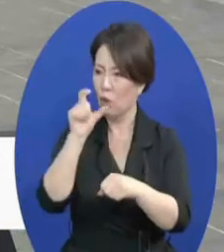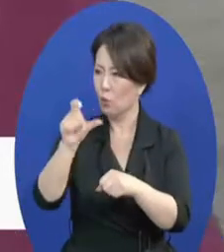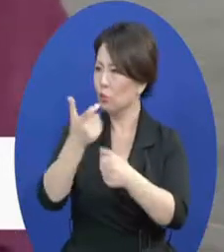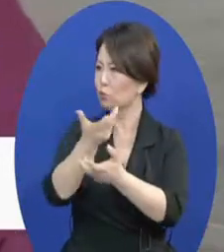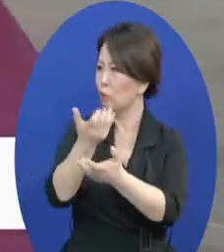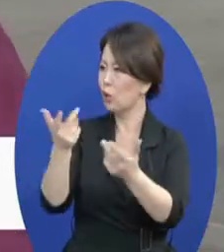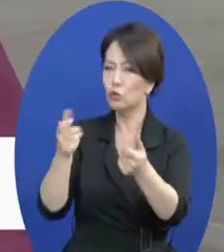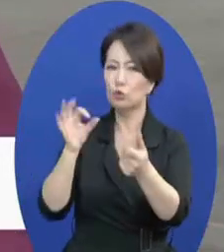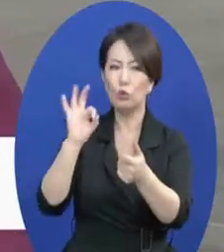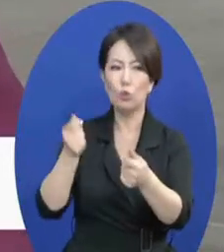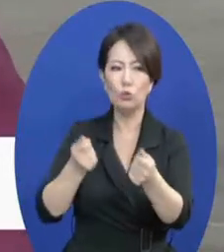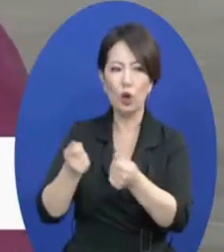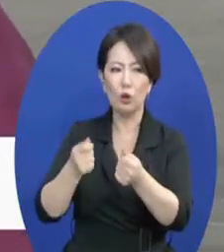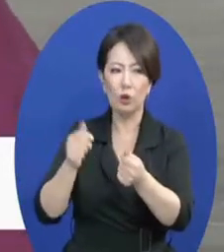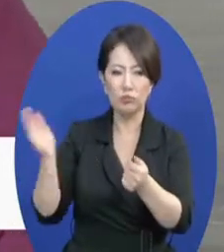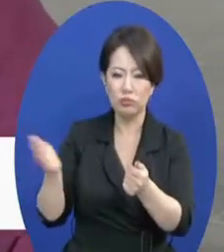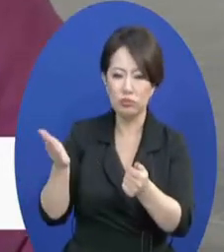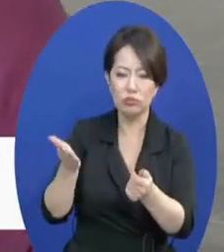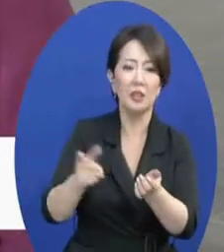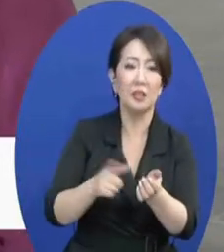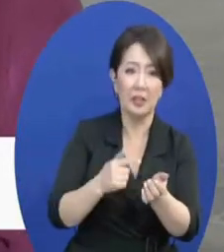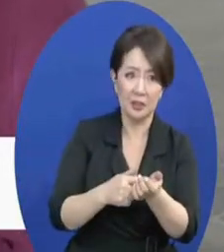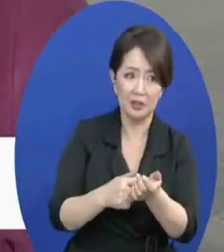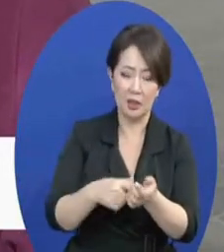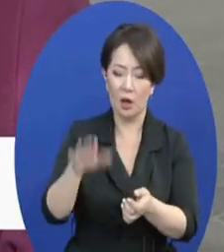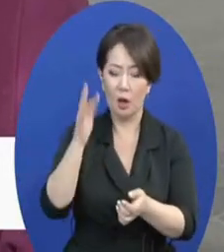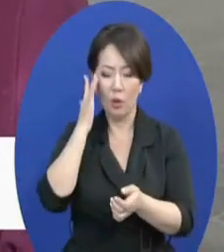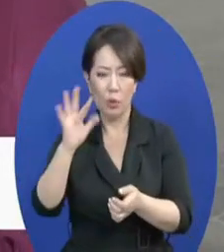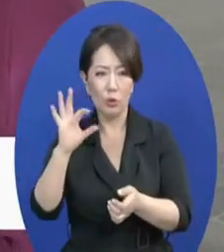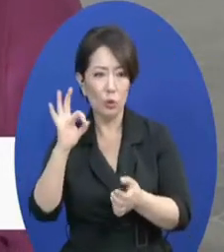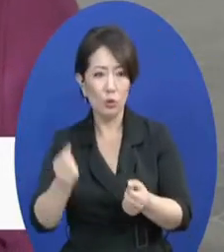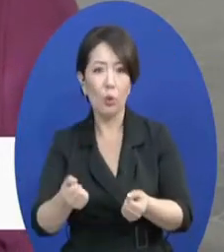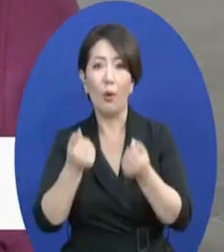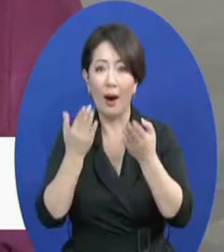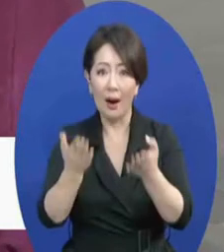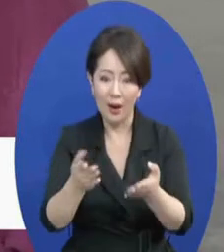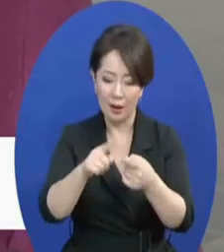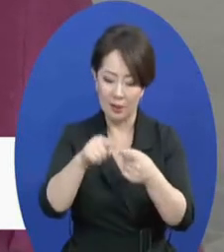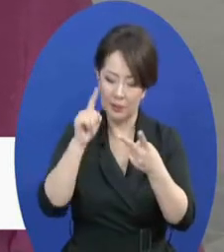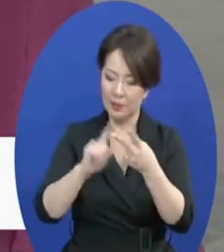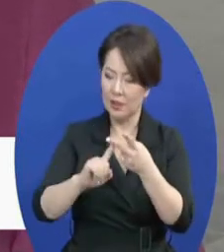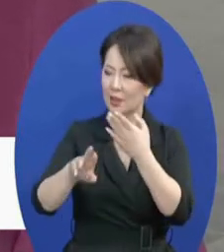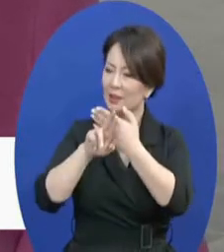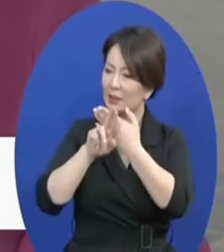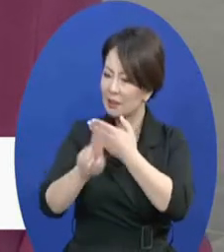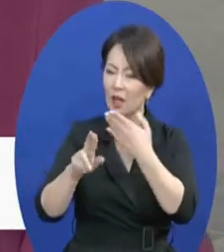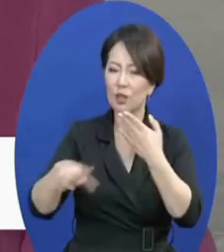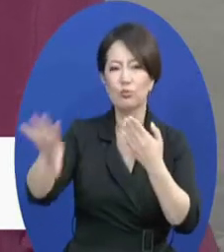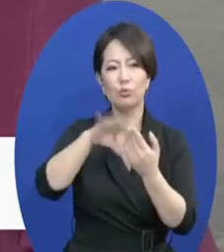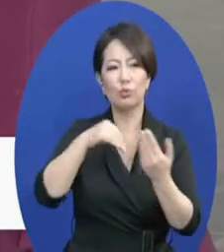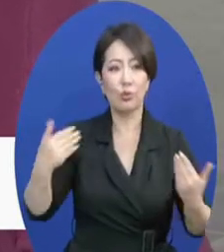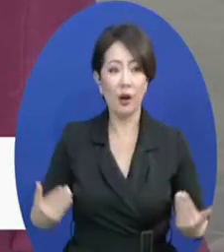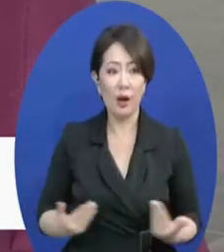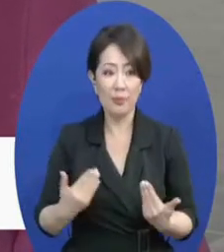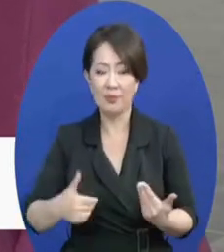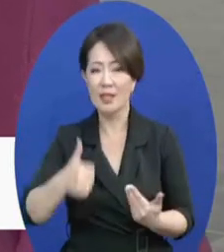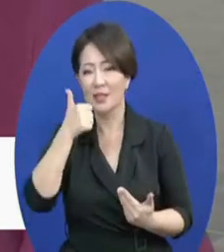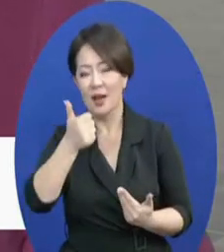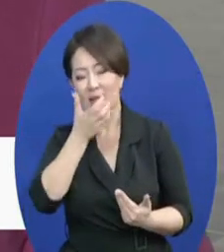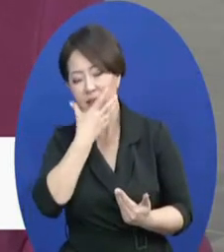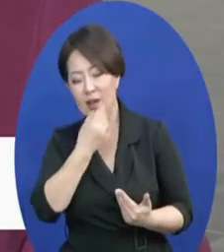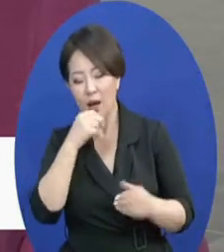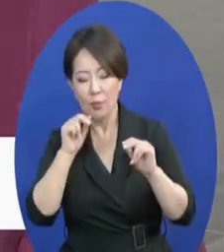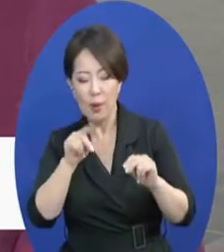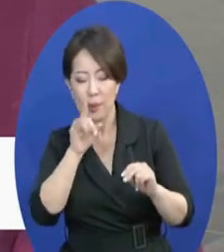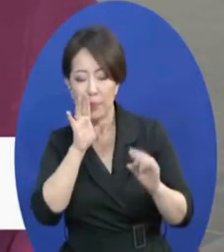л хүсэндээ. Төр засаг мөн бодлогоо зөв гаргаж бидний одоо энэ цаашдын амьдралд нь сайн сайхан